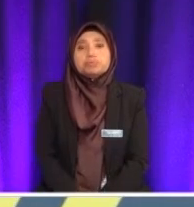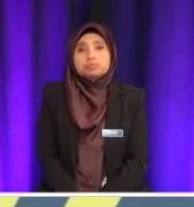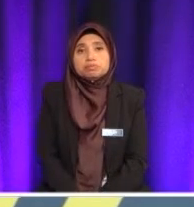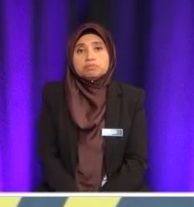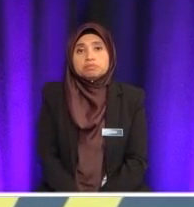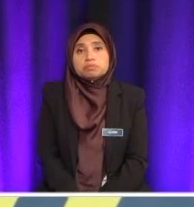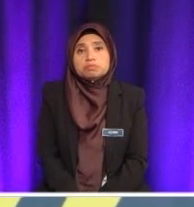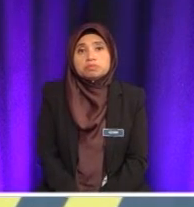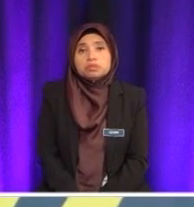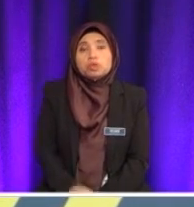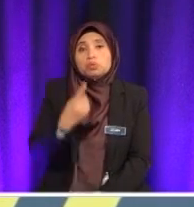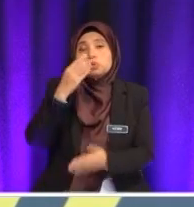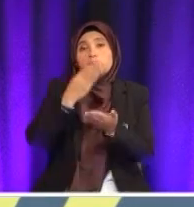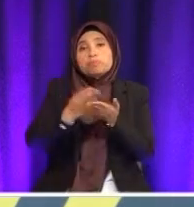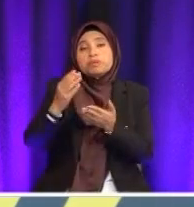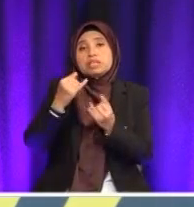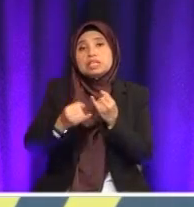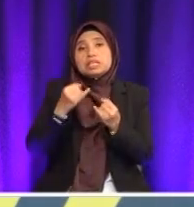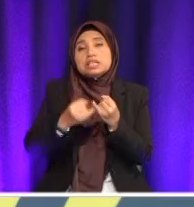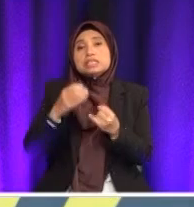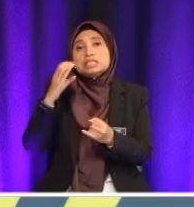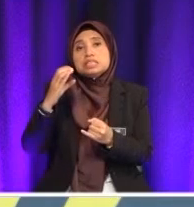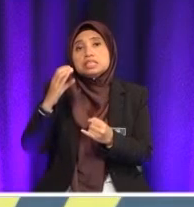untuk bagian yang terakhir